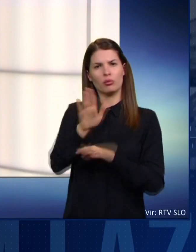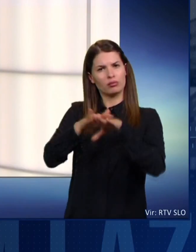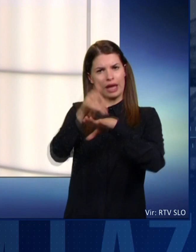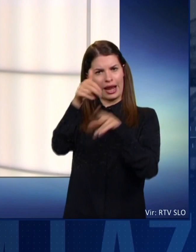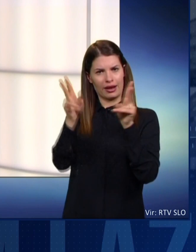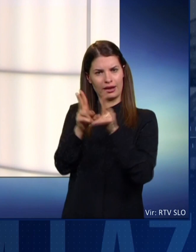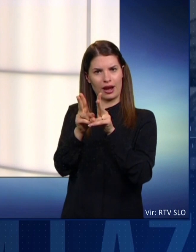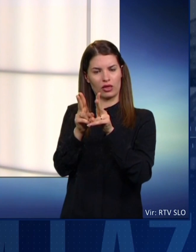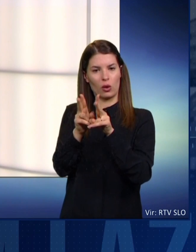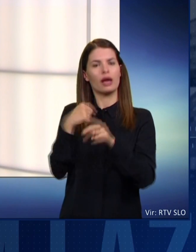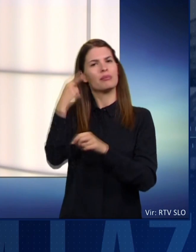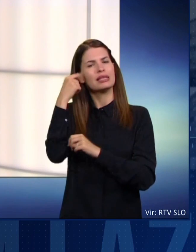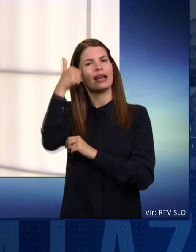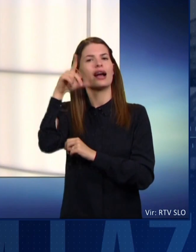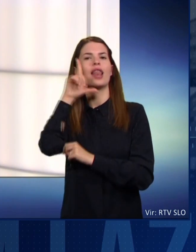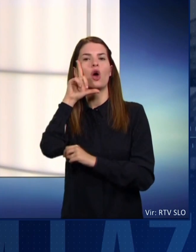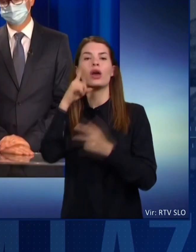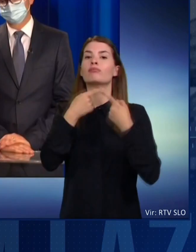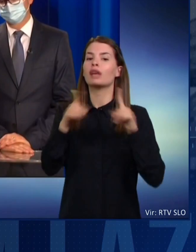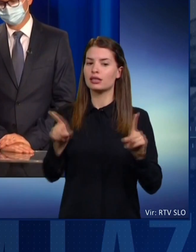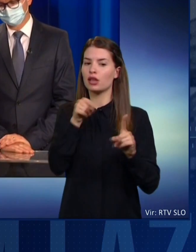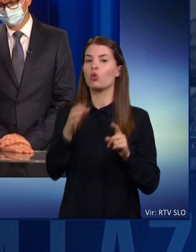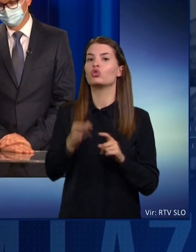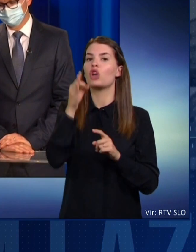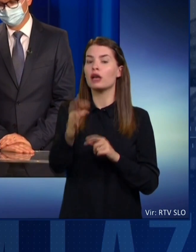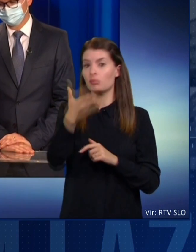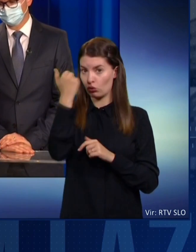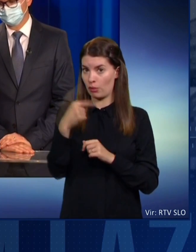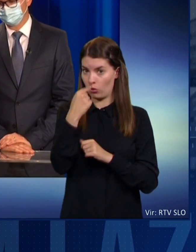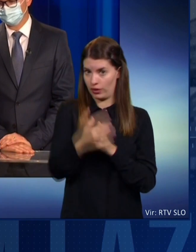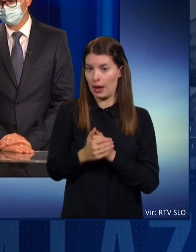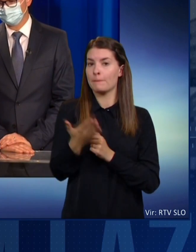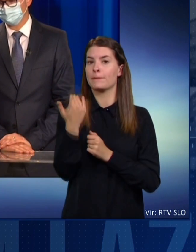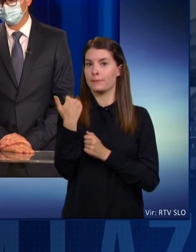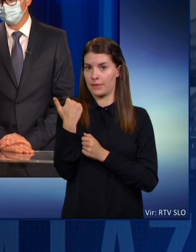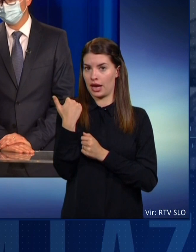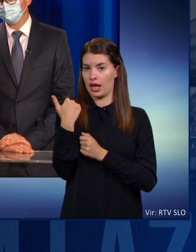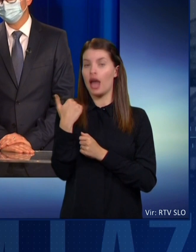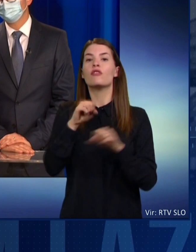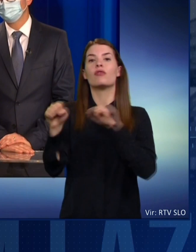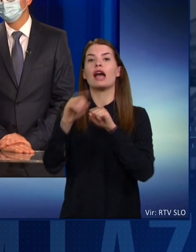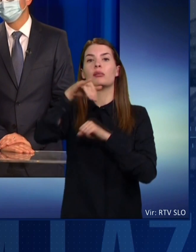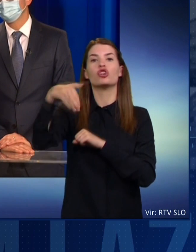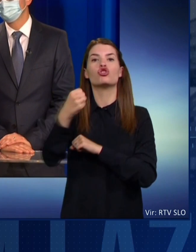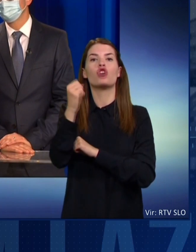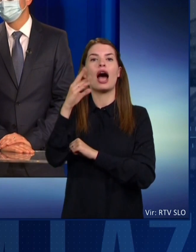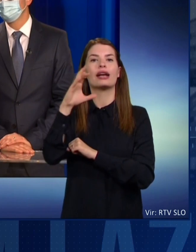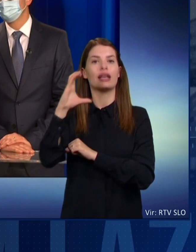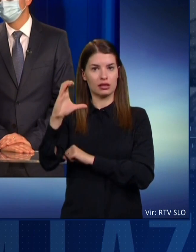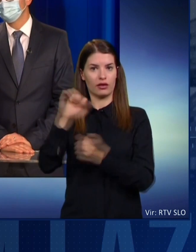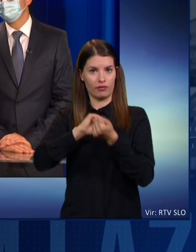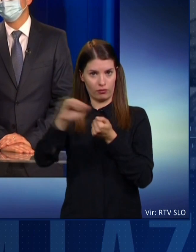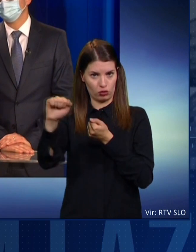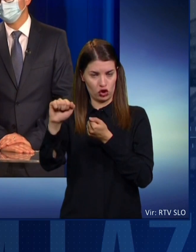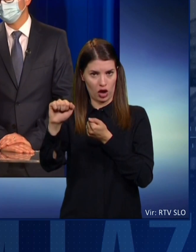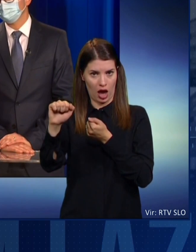kratka, ker se mi zdi, da je ena bistvena razlika, ja, ki jo včasih pozabimo omeniti. Ko je padla vlada Marjana Šarca, manjšinska, takrat